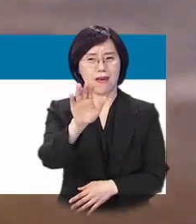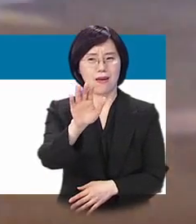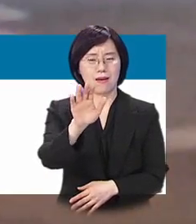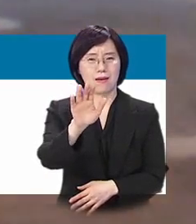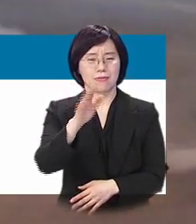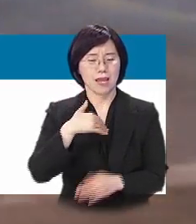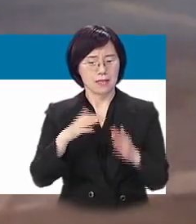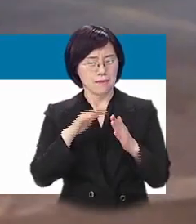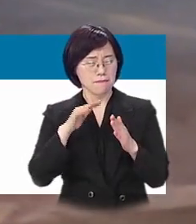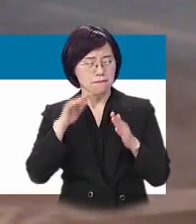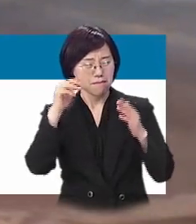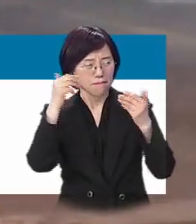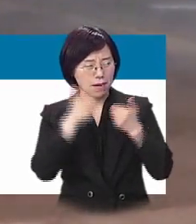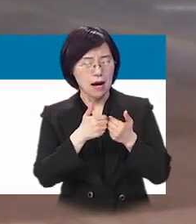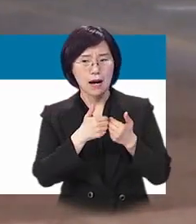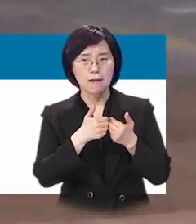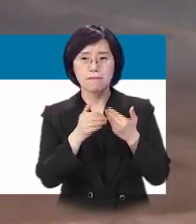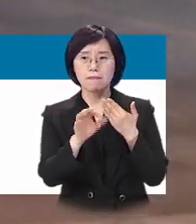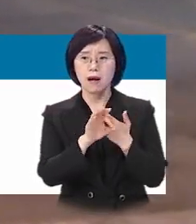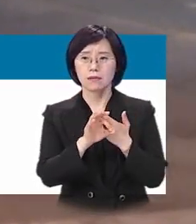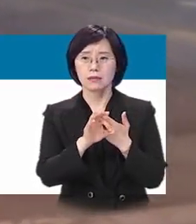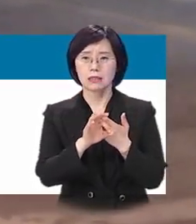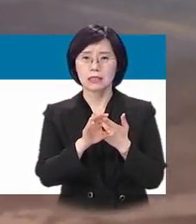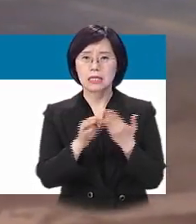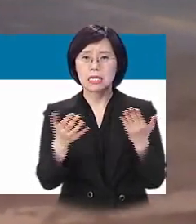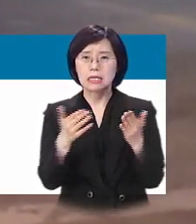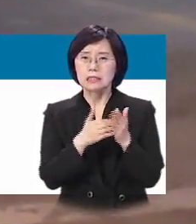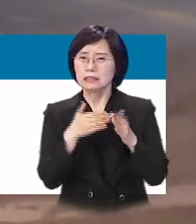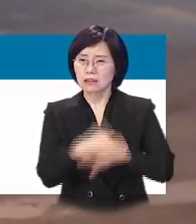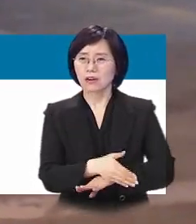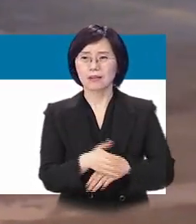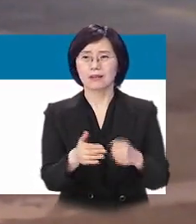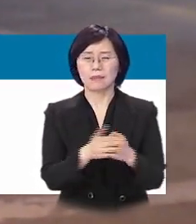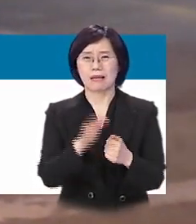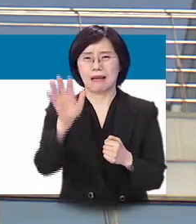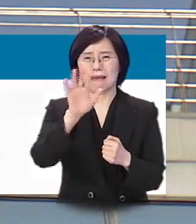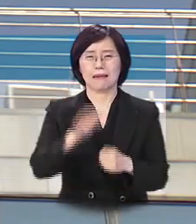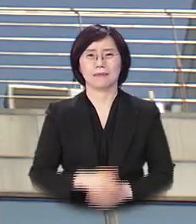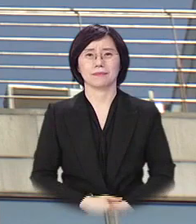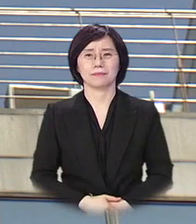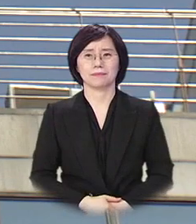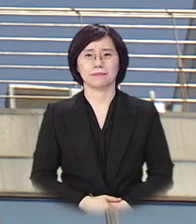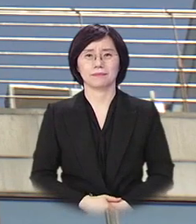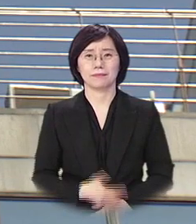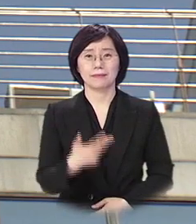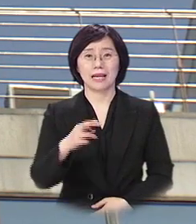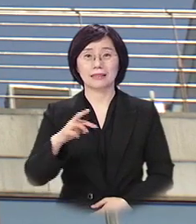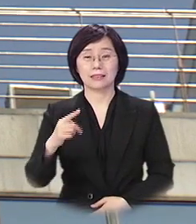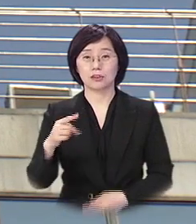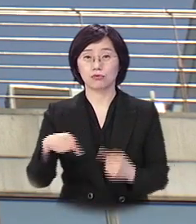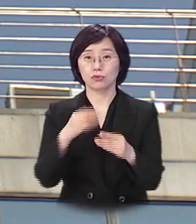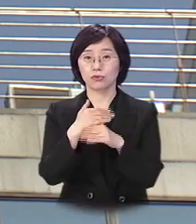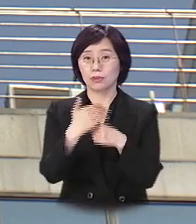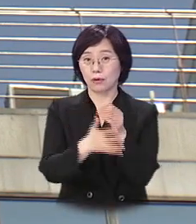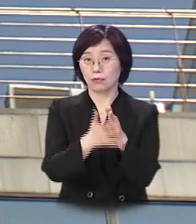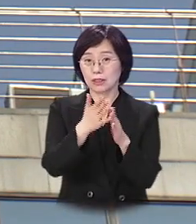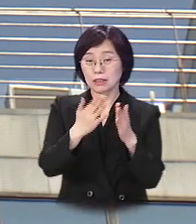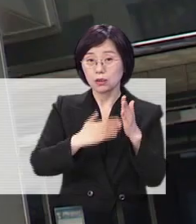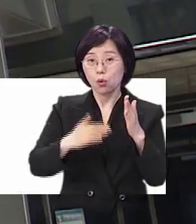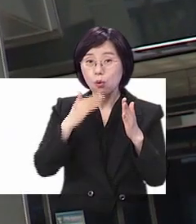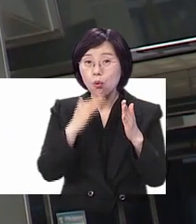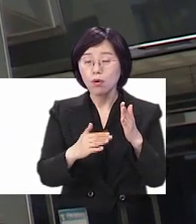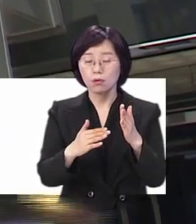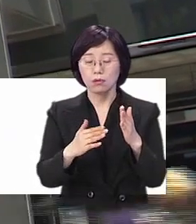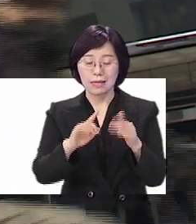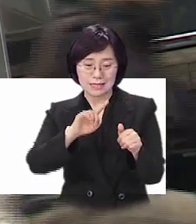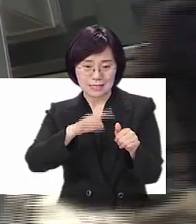방향하고 반대 방향으로 가면 퇴근이 늦어지니까 가는 경우도 있고. 이에 대해 나들이콜을 운영하는 대구시설공단은